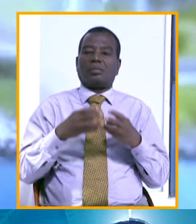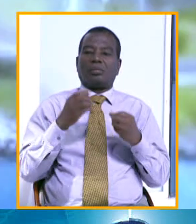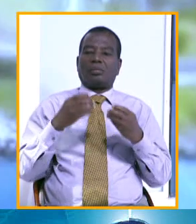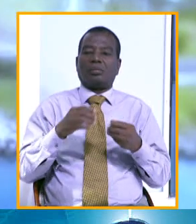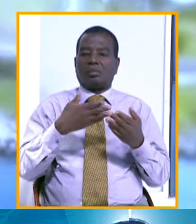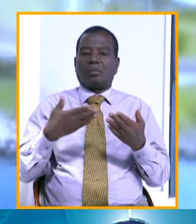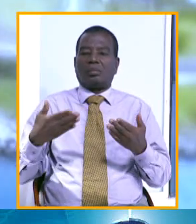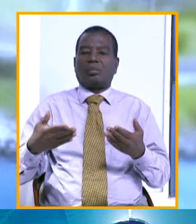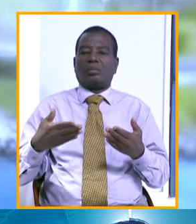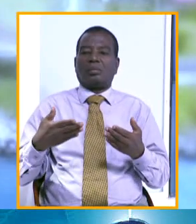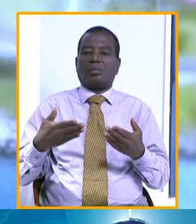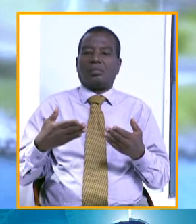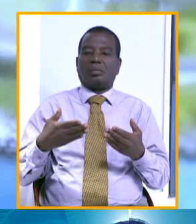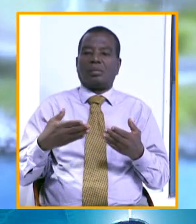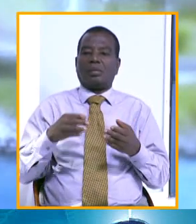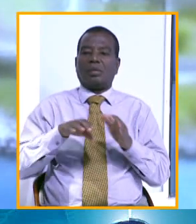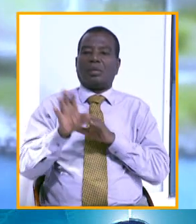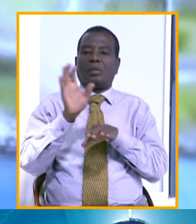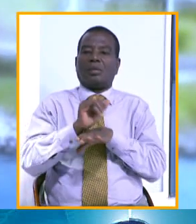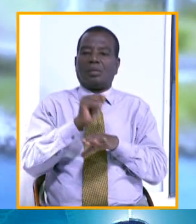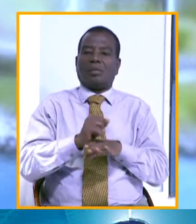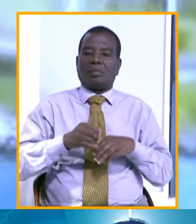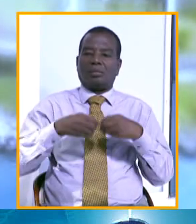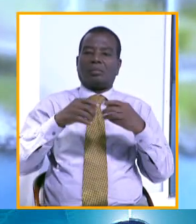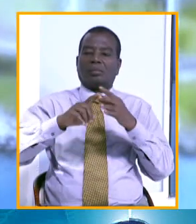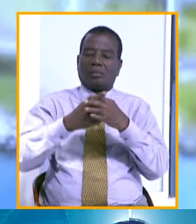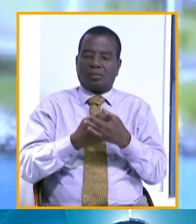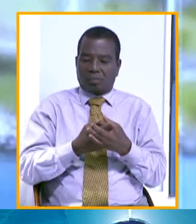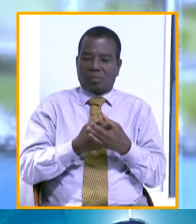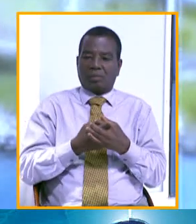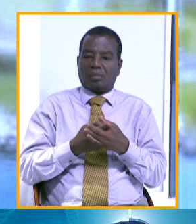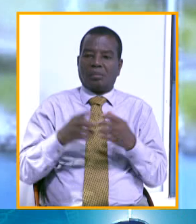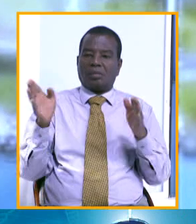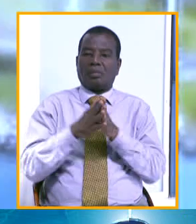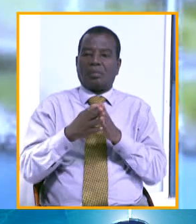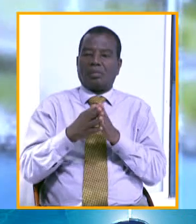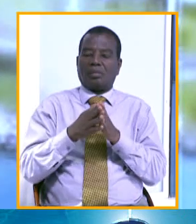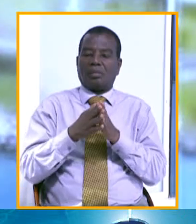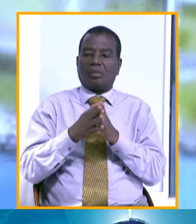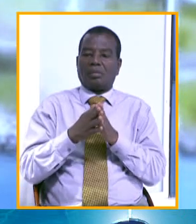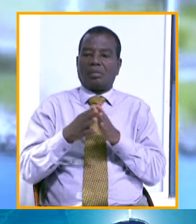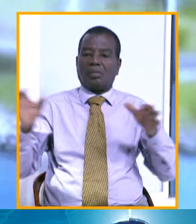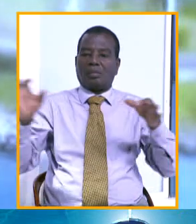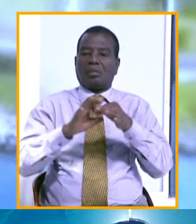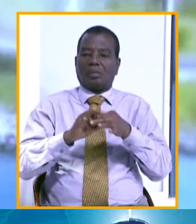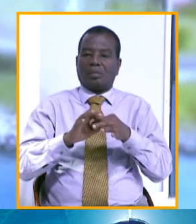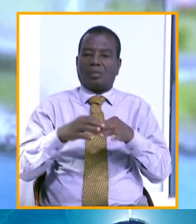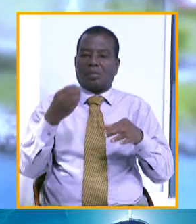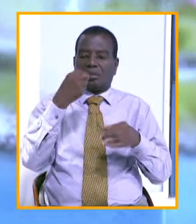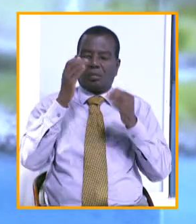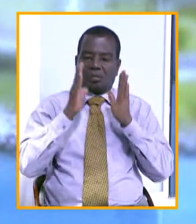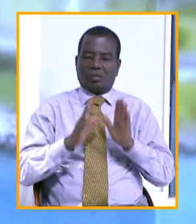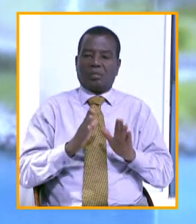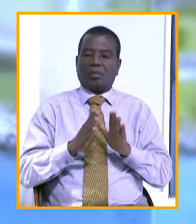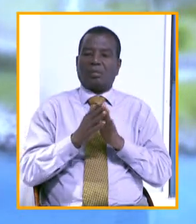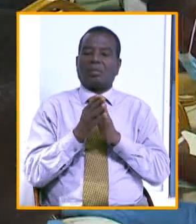À noter en Côte d'Ivoire le lancement des activités de l'Union fédérale des consommateurs. Les explications détaillées de Patricia